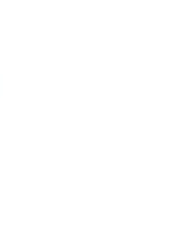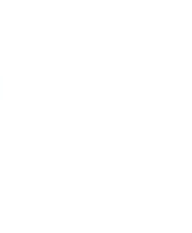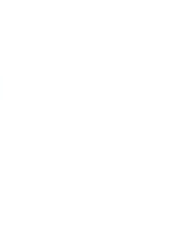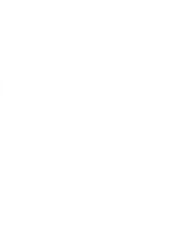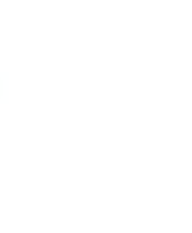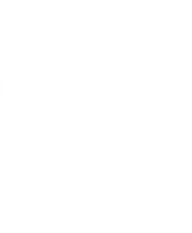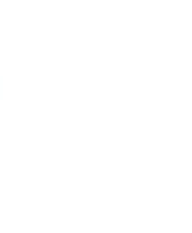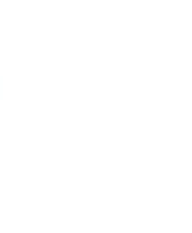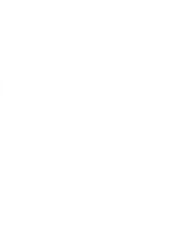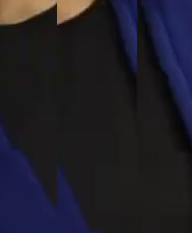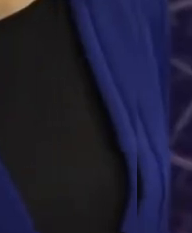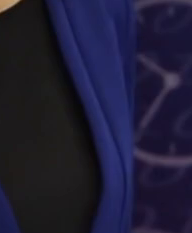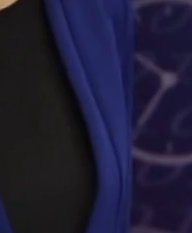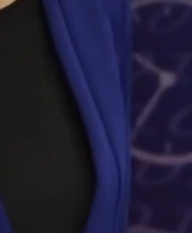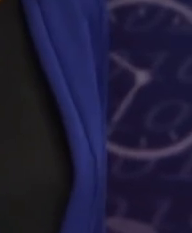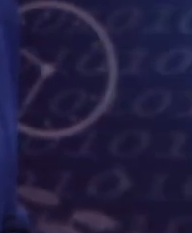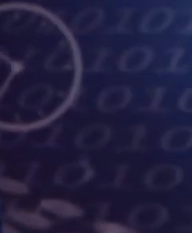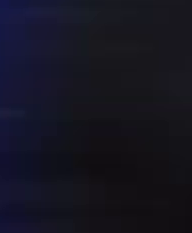으